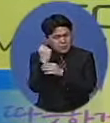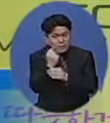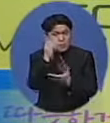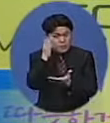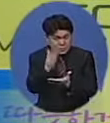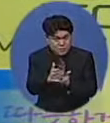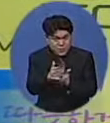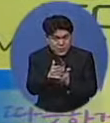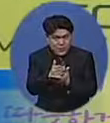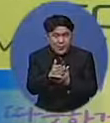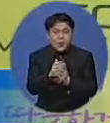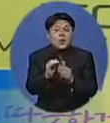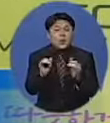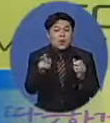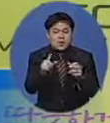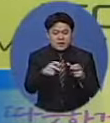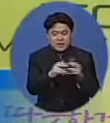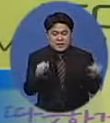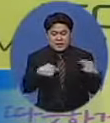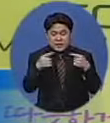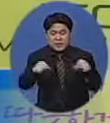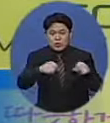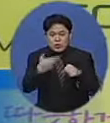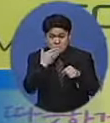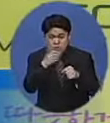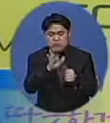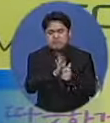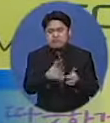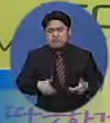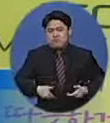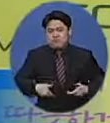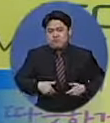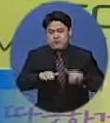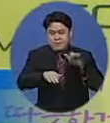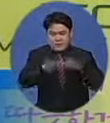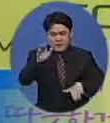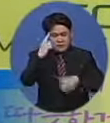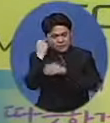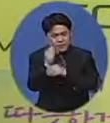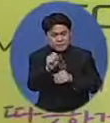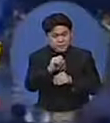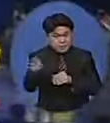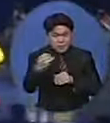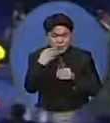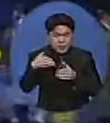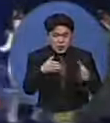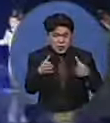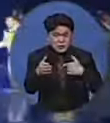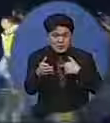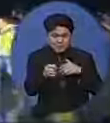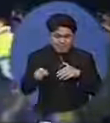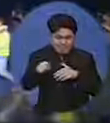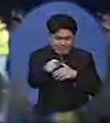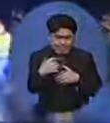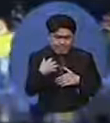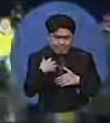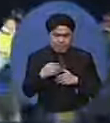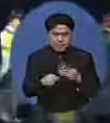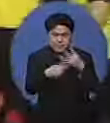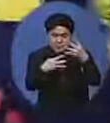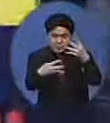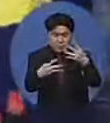해야 됩니다. 그래서 그런 차별과 편견을 없애는데 우리 경기도가 앞장서겠습니다. 4월